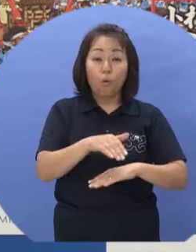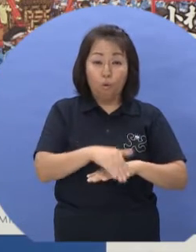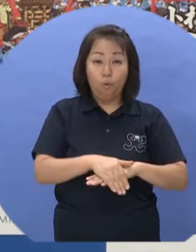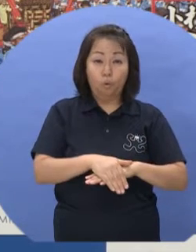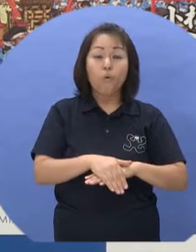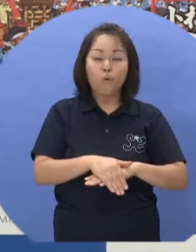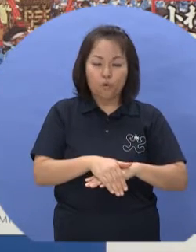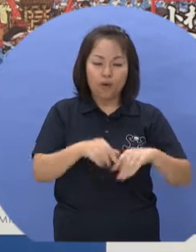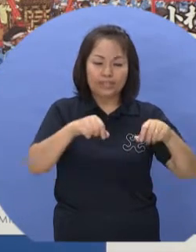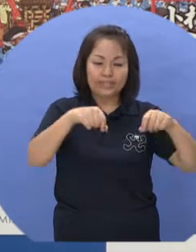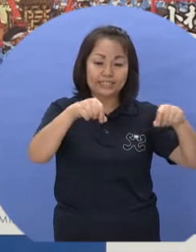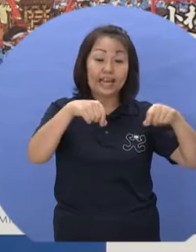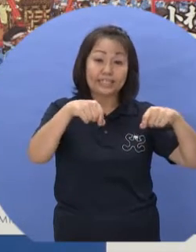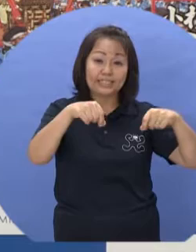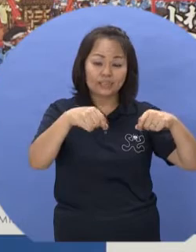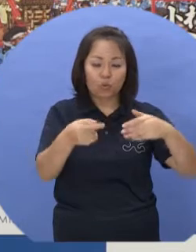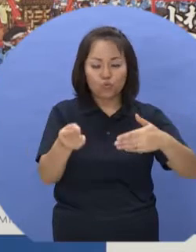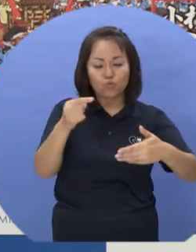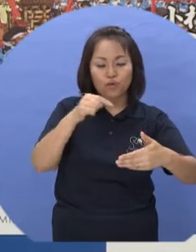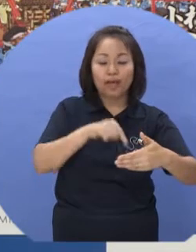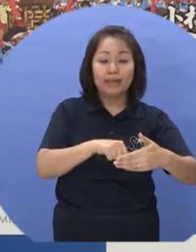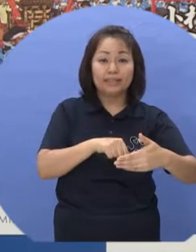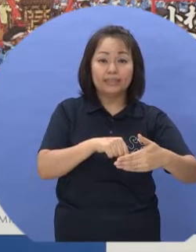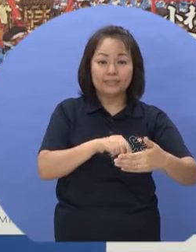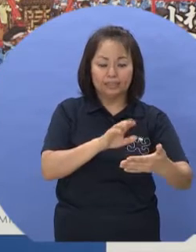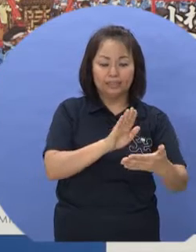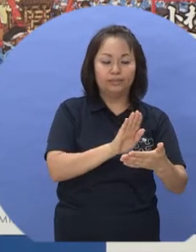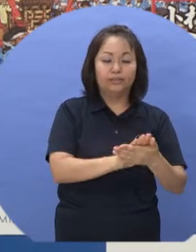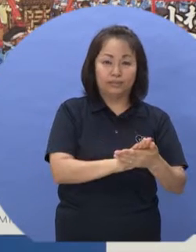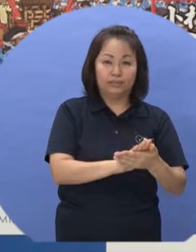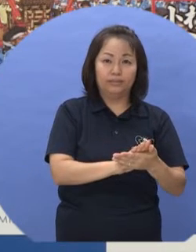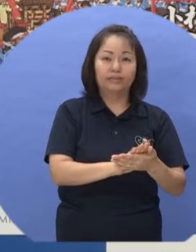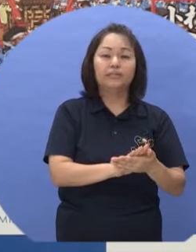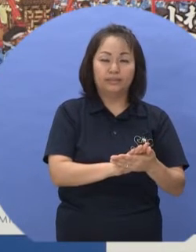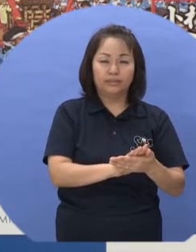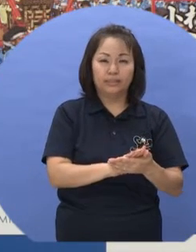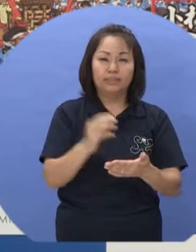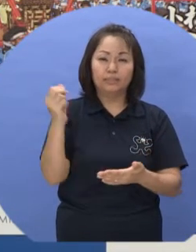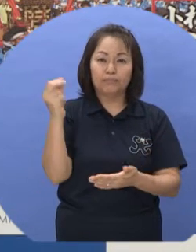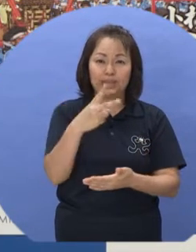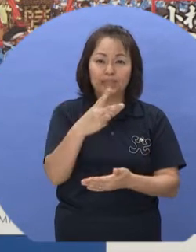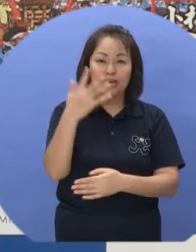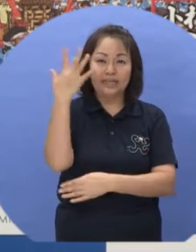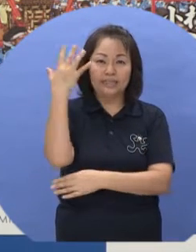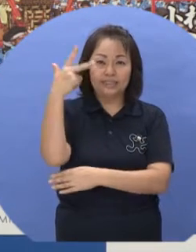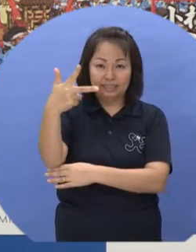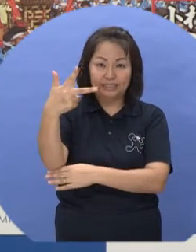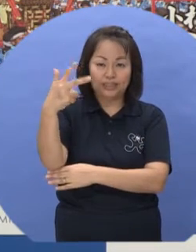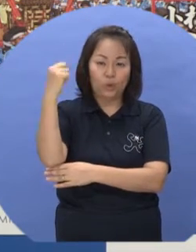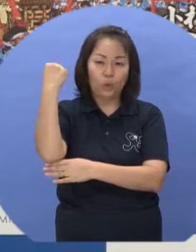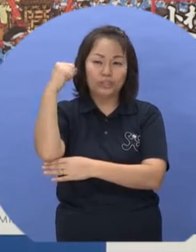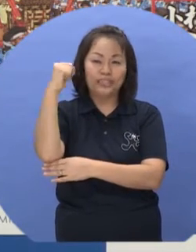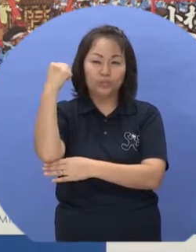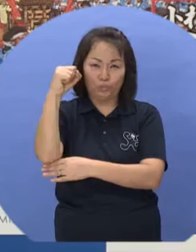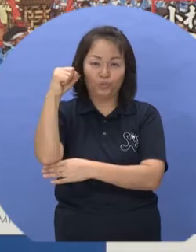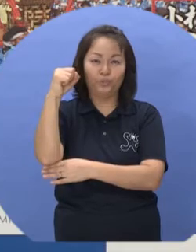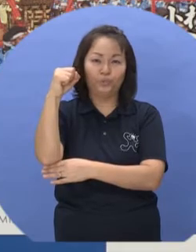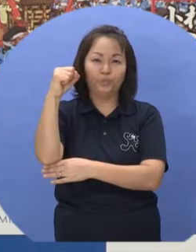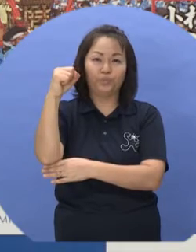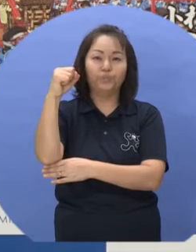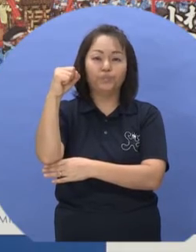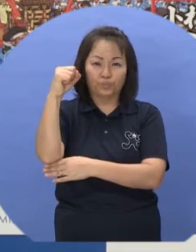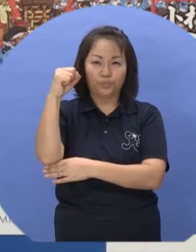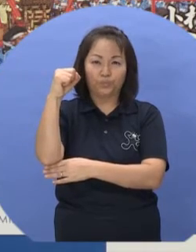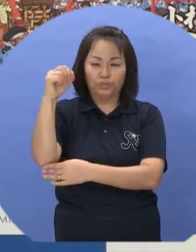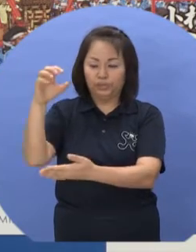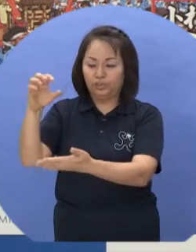ういったチラシの裏面にもですね、掲載をしておりますし、司法などでも掲載を